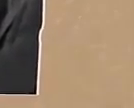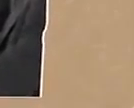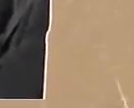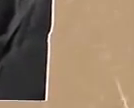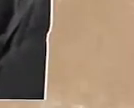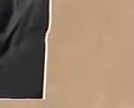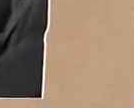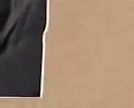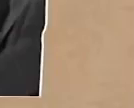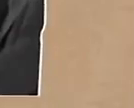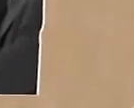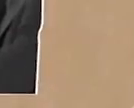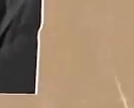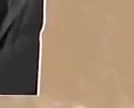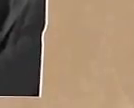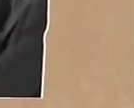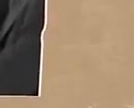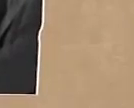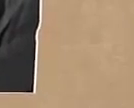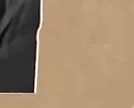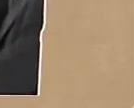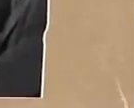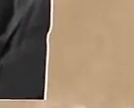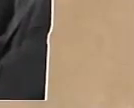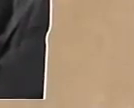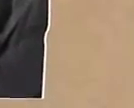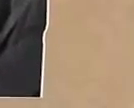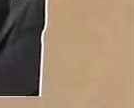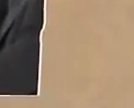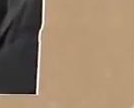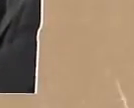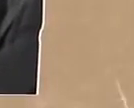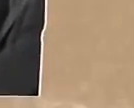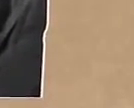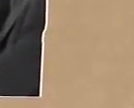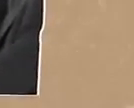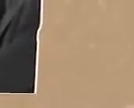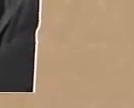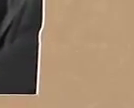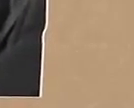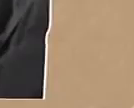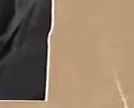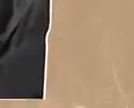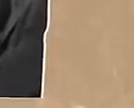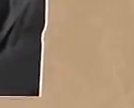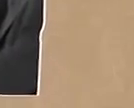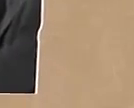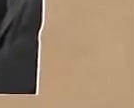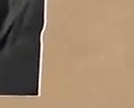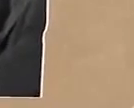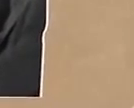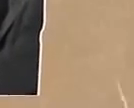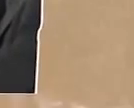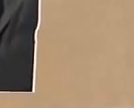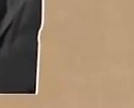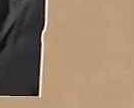bu jarayonda qat'iy, mulohazali odam sifatida ta'sirot qoldirishingiz ishning oson va ko'ngildagidek bitishiga xizmat qiladi. Muzokara